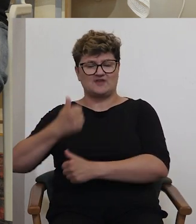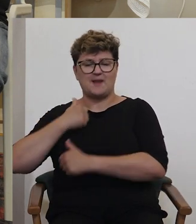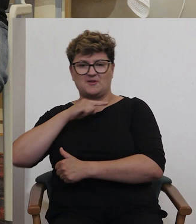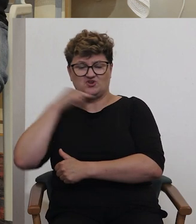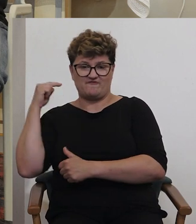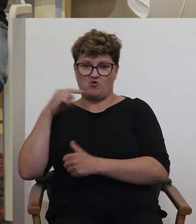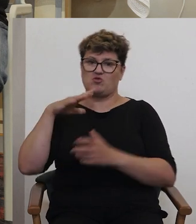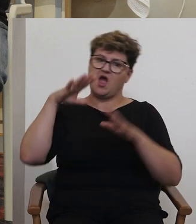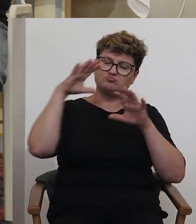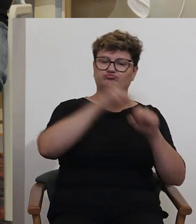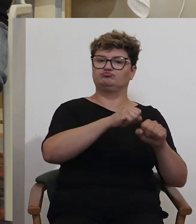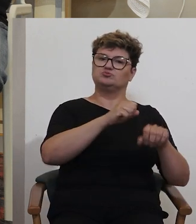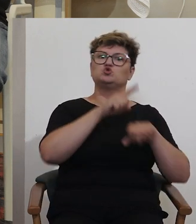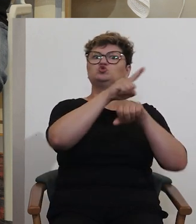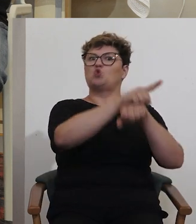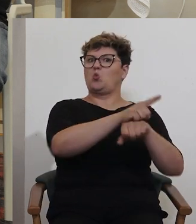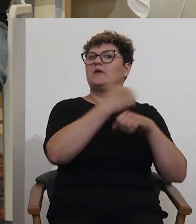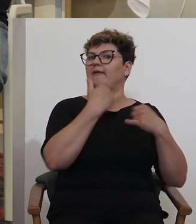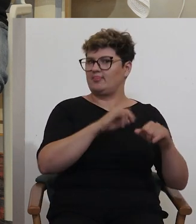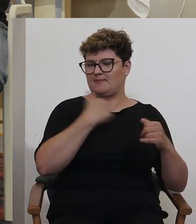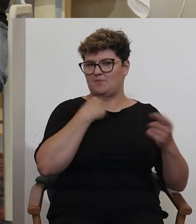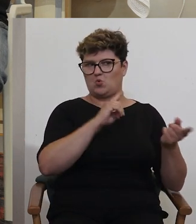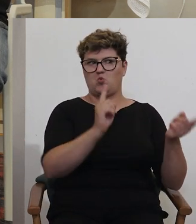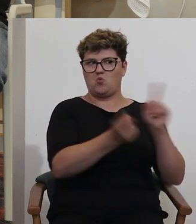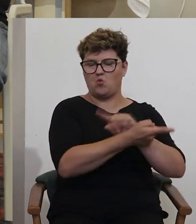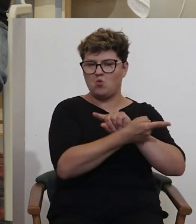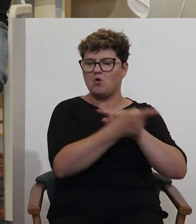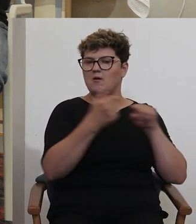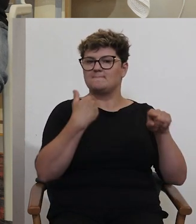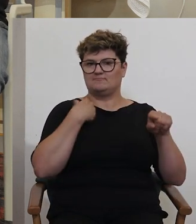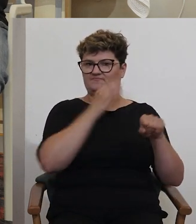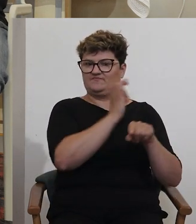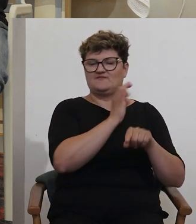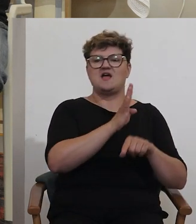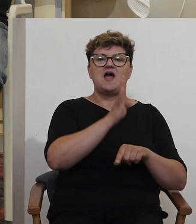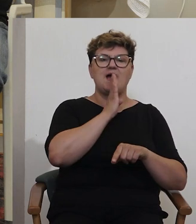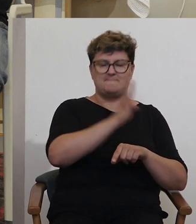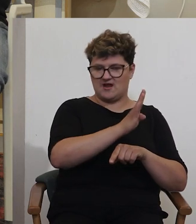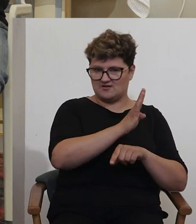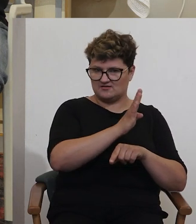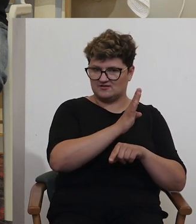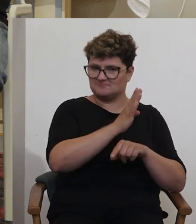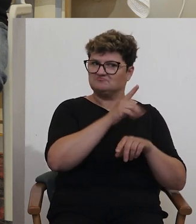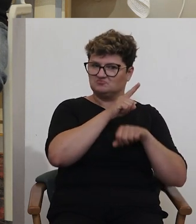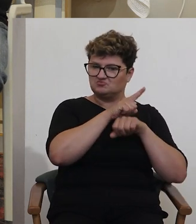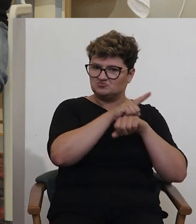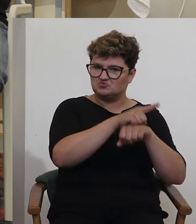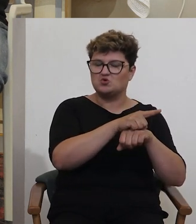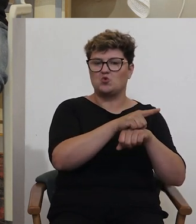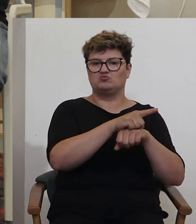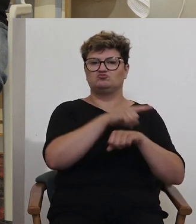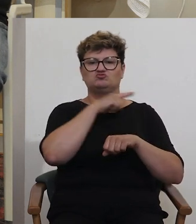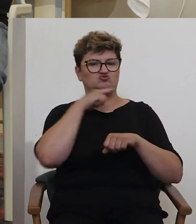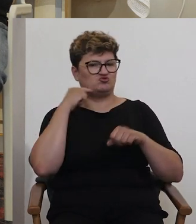stał zupełnie inny czołg. W tym miejscu stał amerykański Sherman z